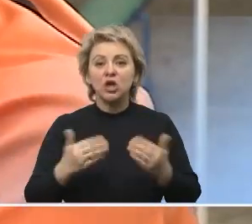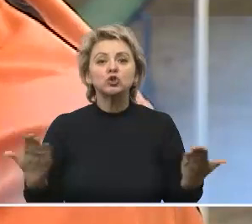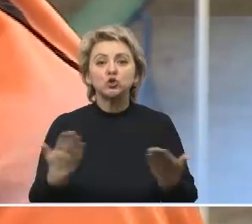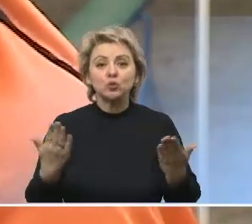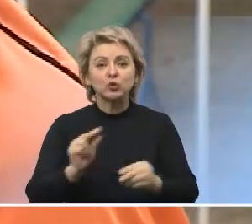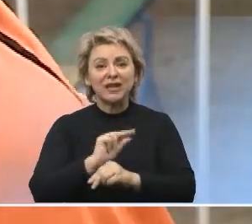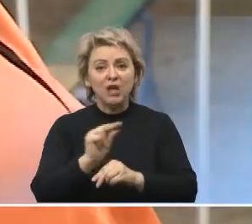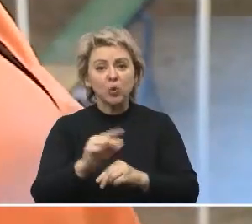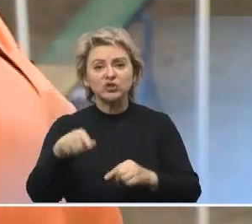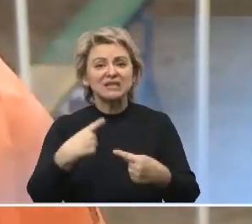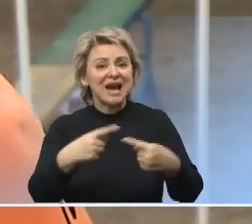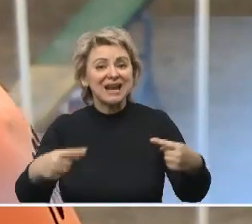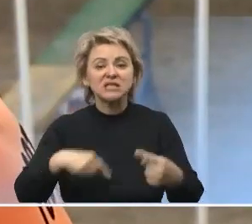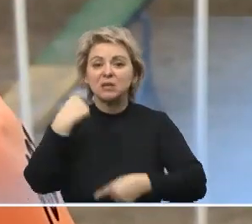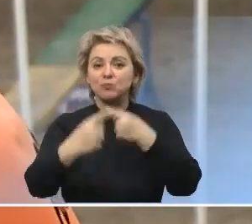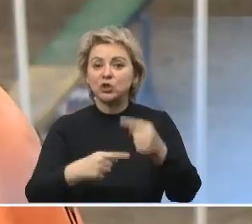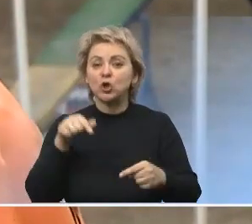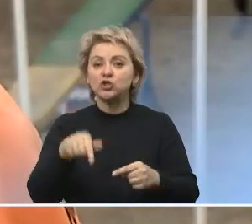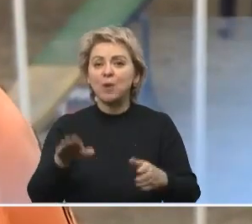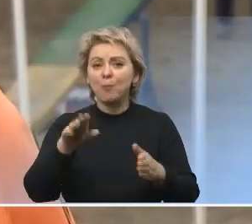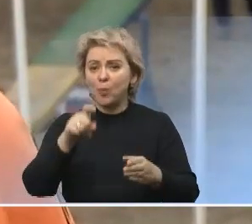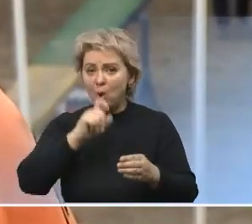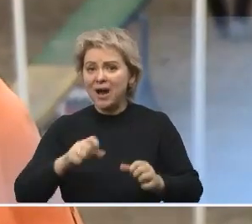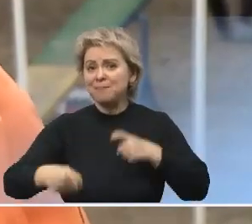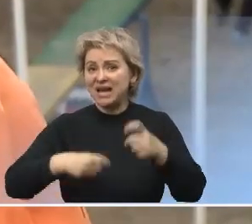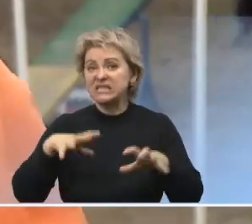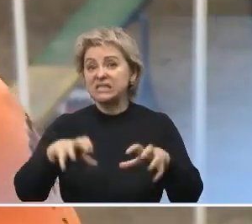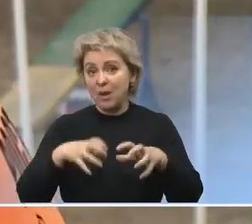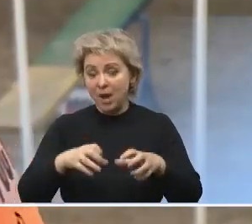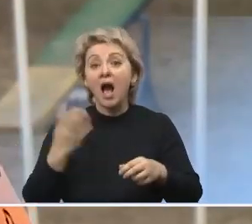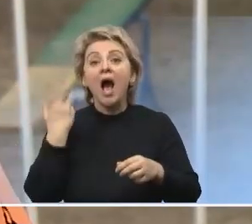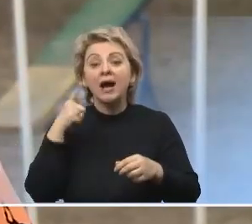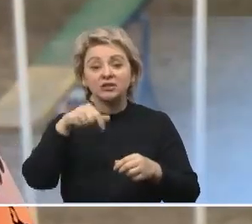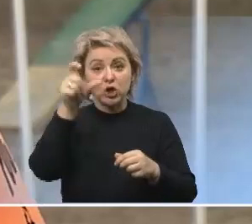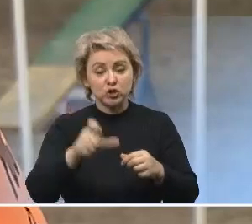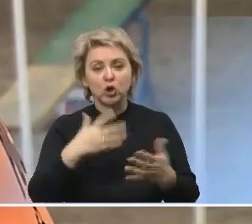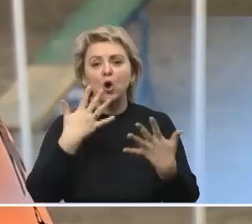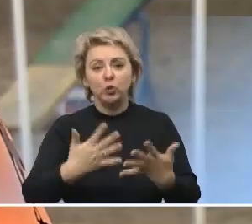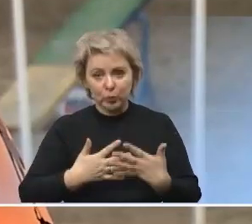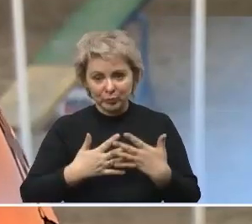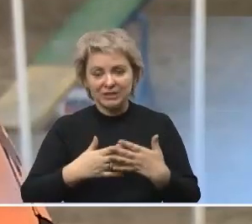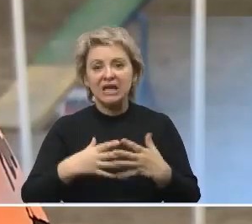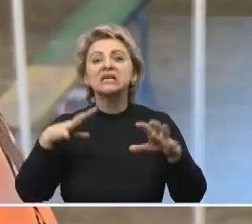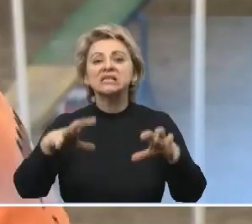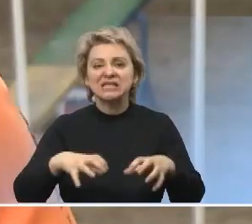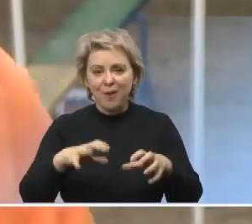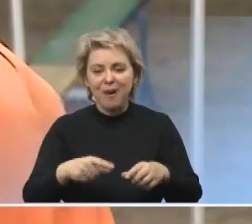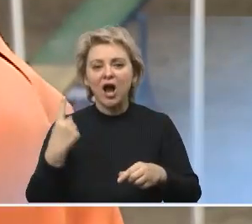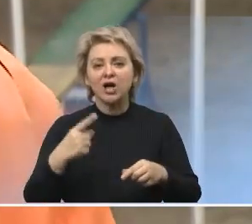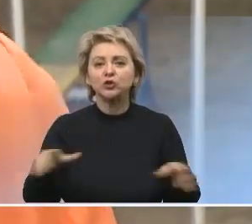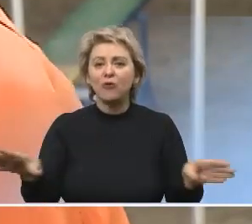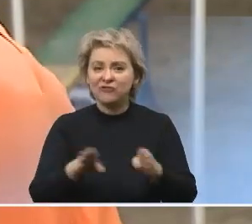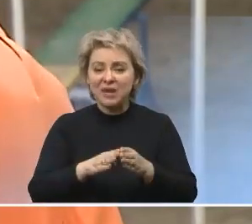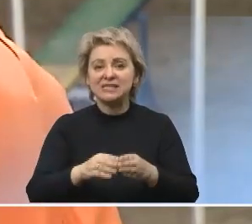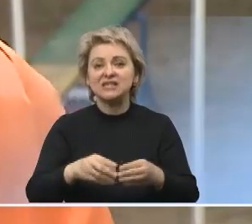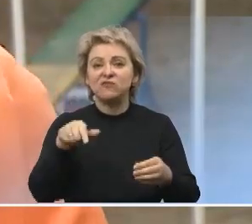чему-то научиться разным методикам, тем хуже бегает собака. А когда человек любит собаку, на одной волне с